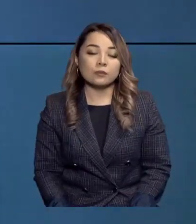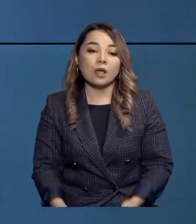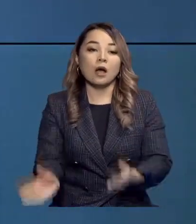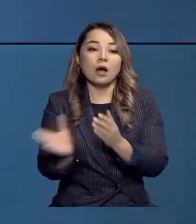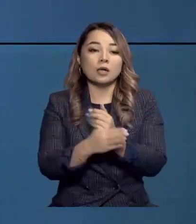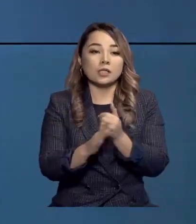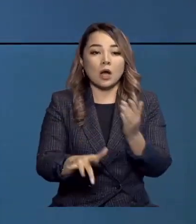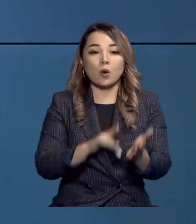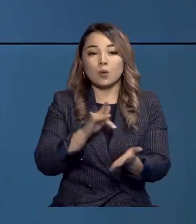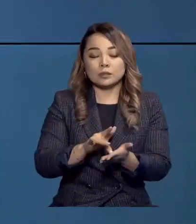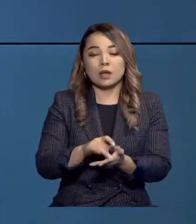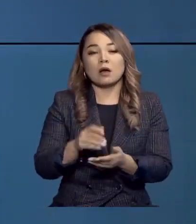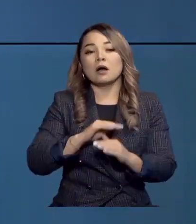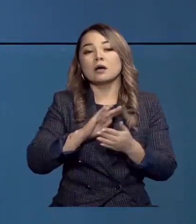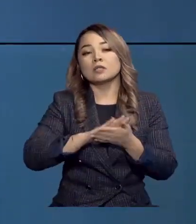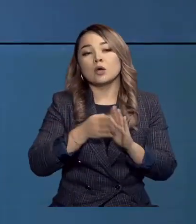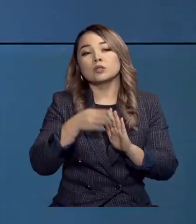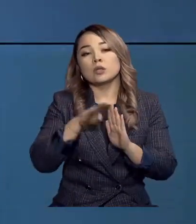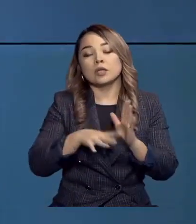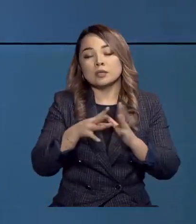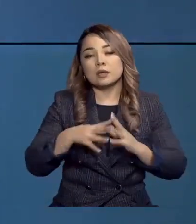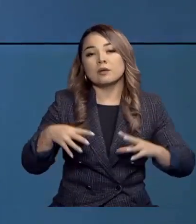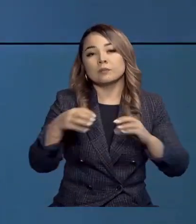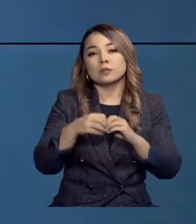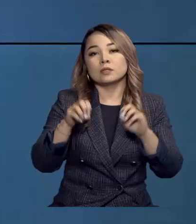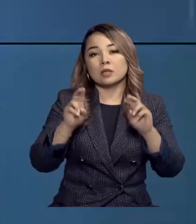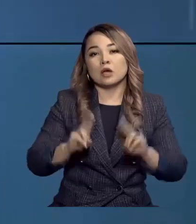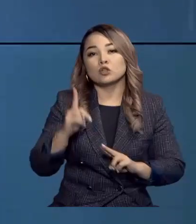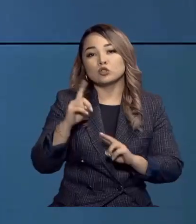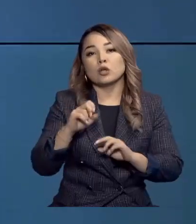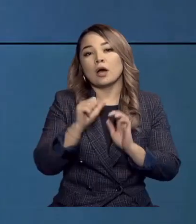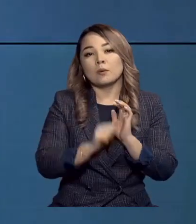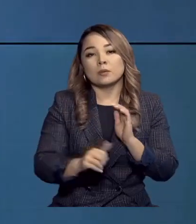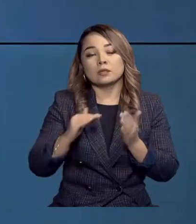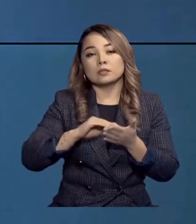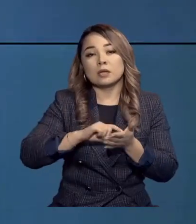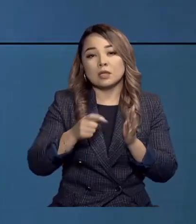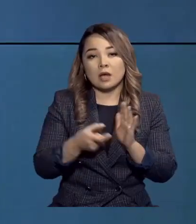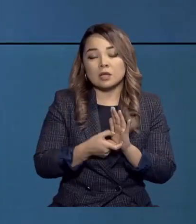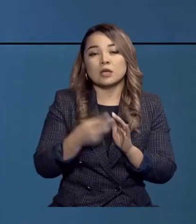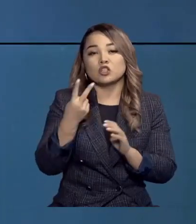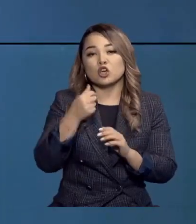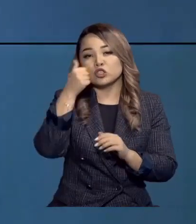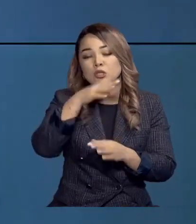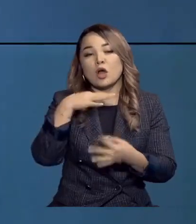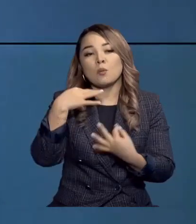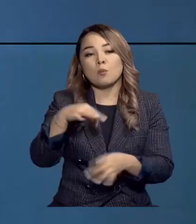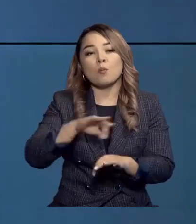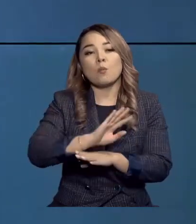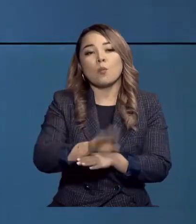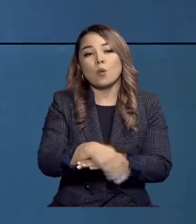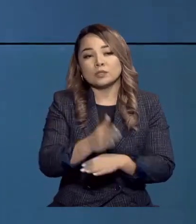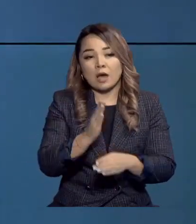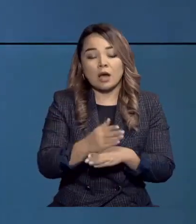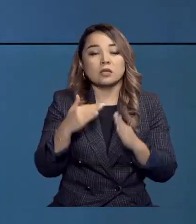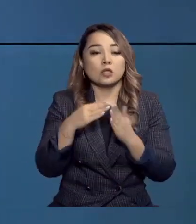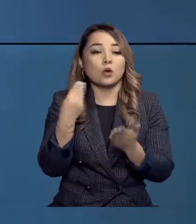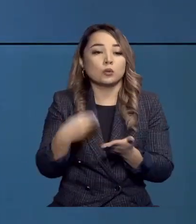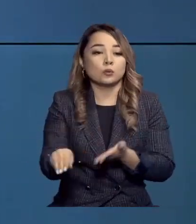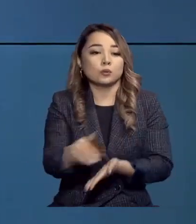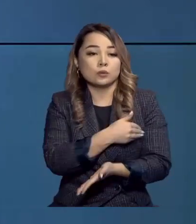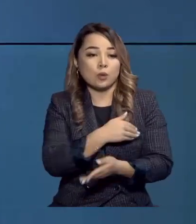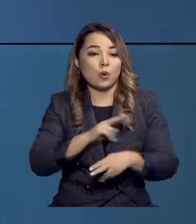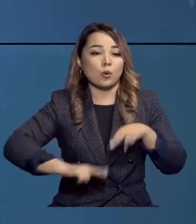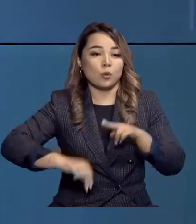Атырау қаласында аз қамтылған көп балалы отбасыларға арналған 160 пәтер 2 жылдан бері бос тұр. Баспананы сатып алу үшін құрылыс